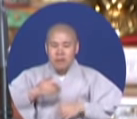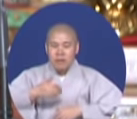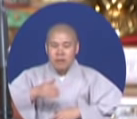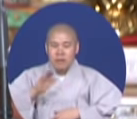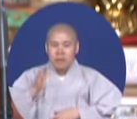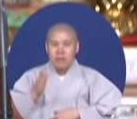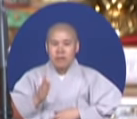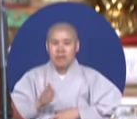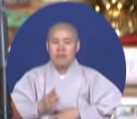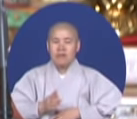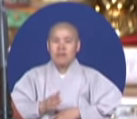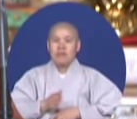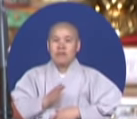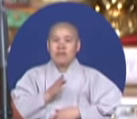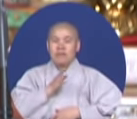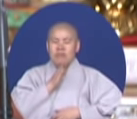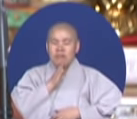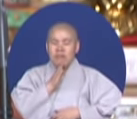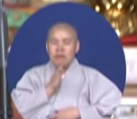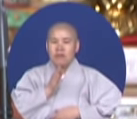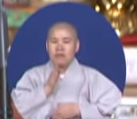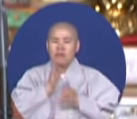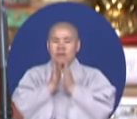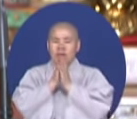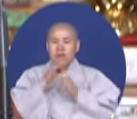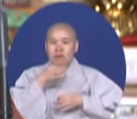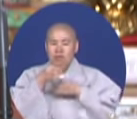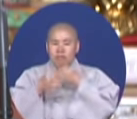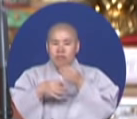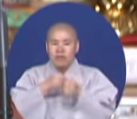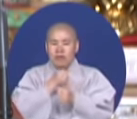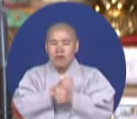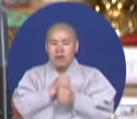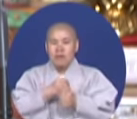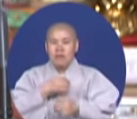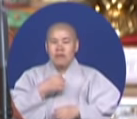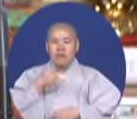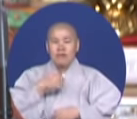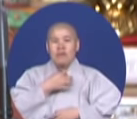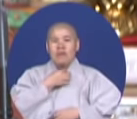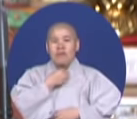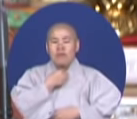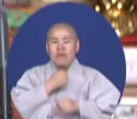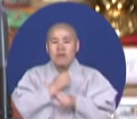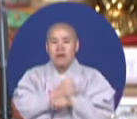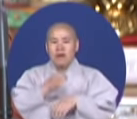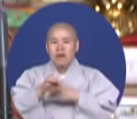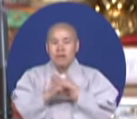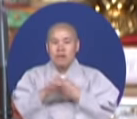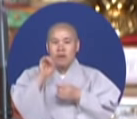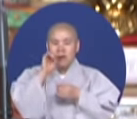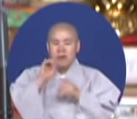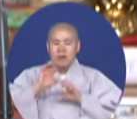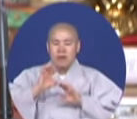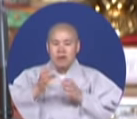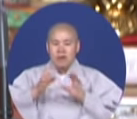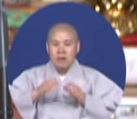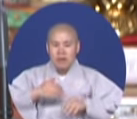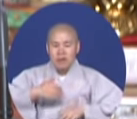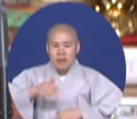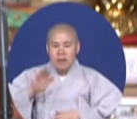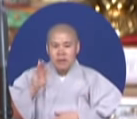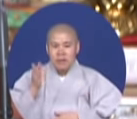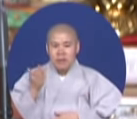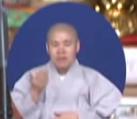오로지 염불하고 기원하면 그것이 할 일이지. 거기 까요가 왜 들어가느냐고요. 그게 바로 그렇게 되는